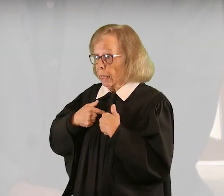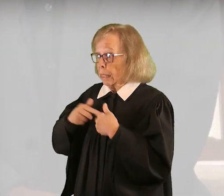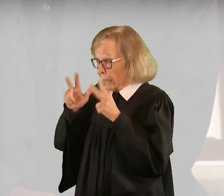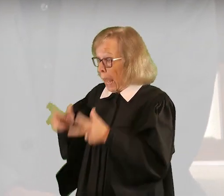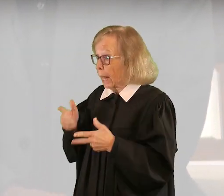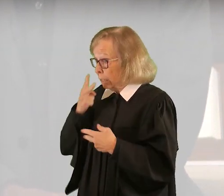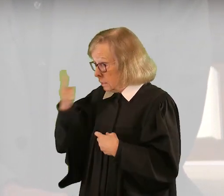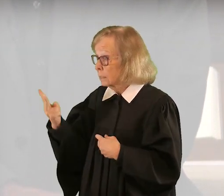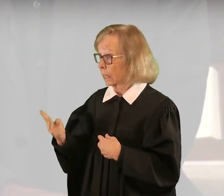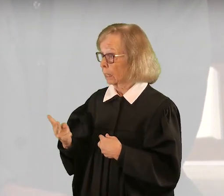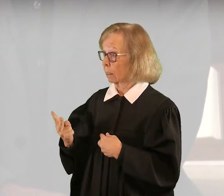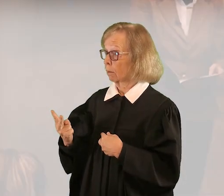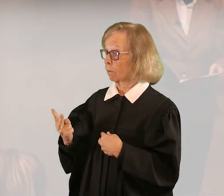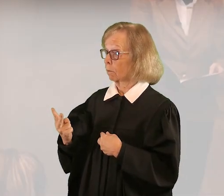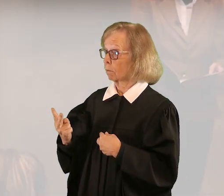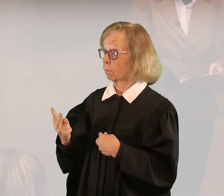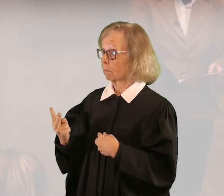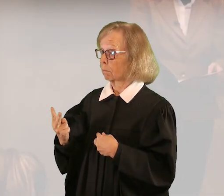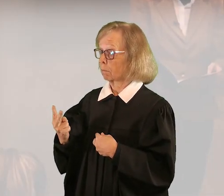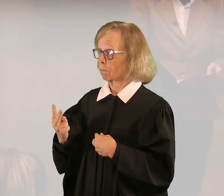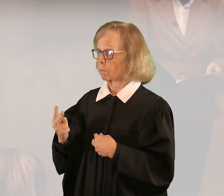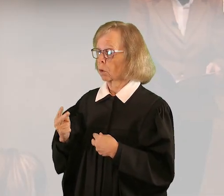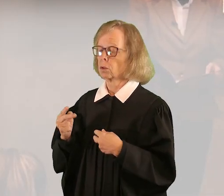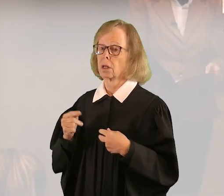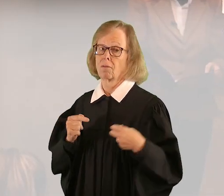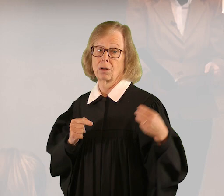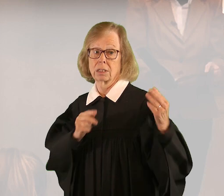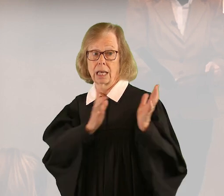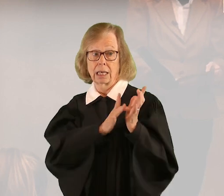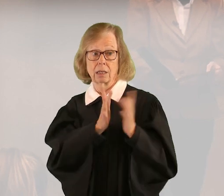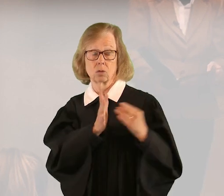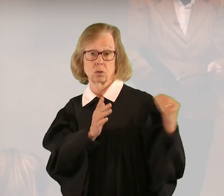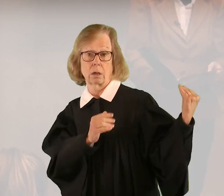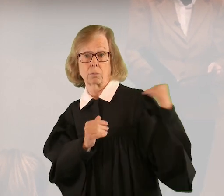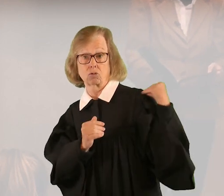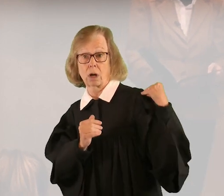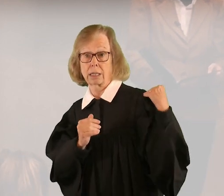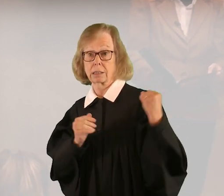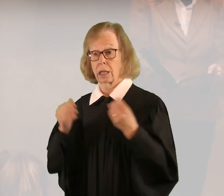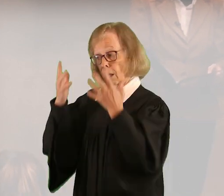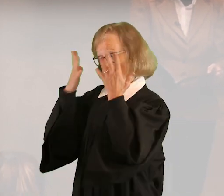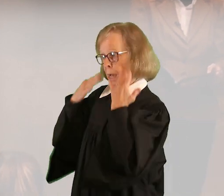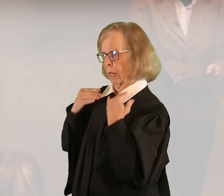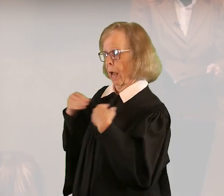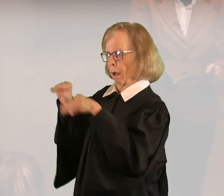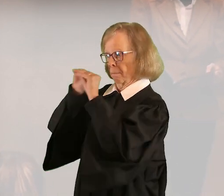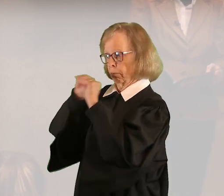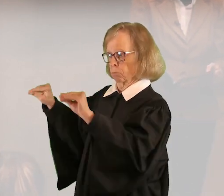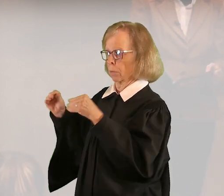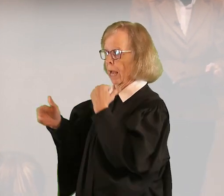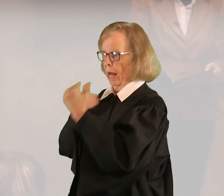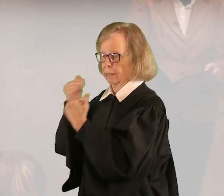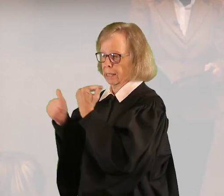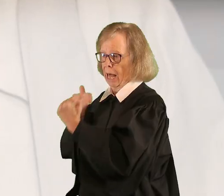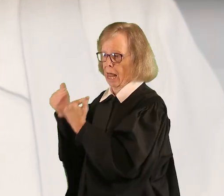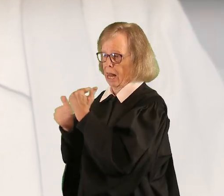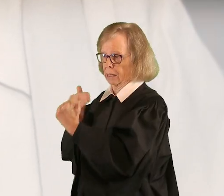gesehen. Und sie erzählte den Jüngern alles, was er zu ihr gesagt